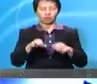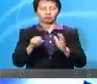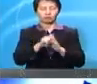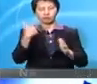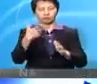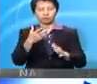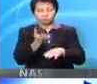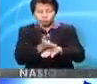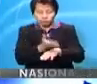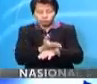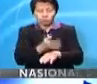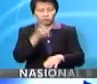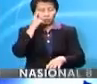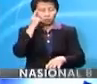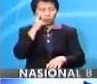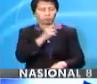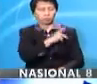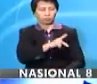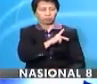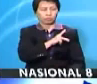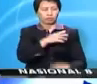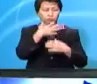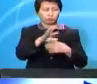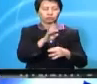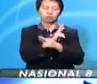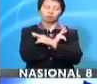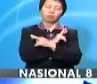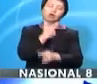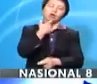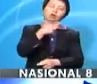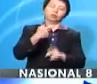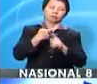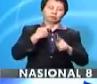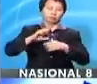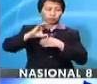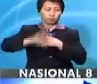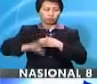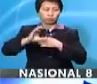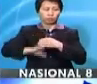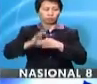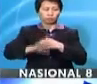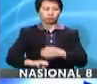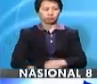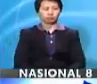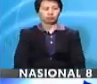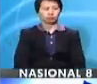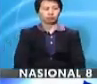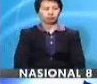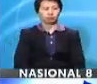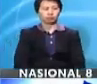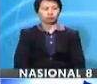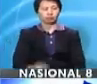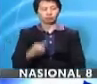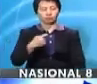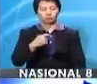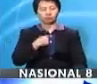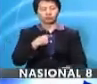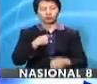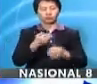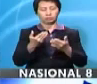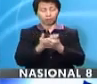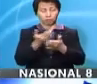selain memperbaiki mata peribadi setelah berehat lama dari kecederaan. Baru balik, saya baru keluar daripada